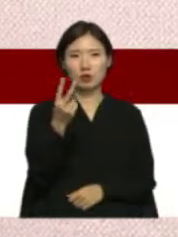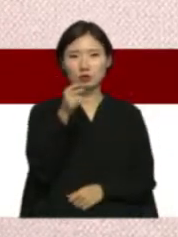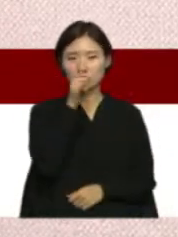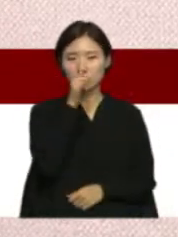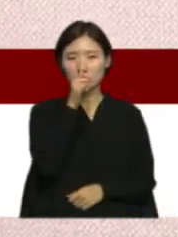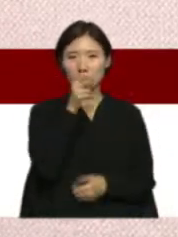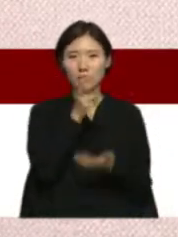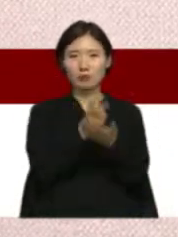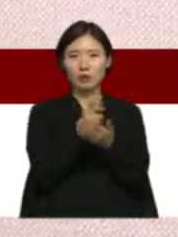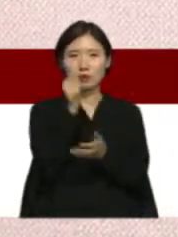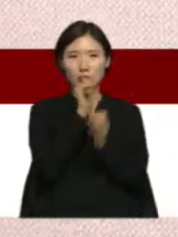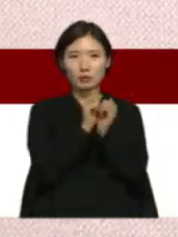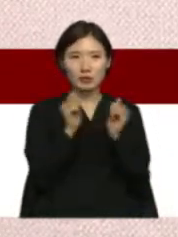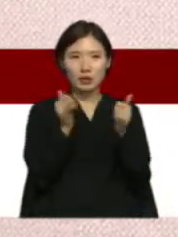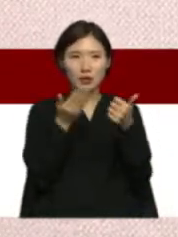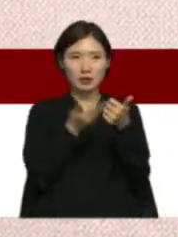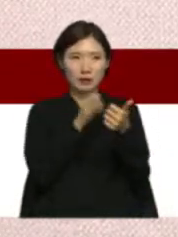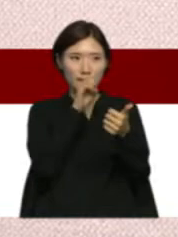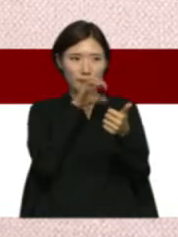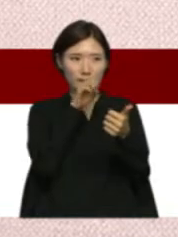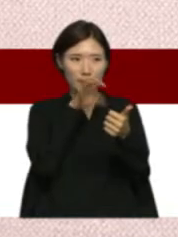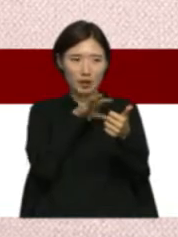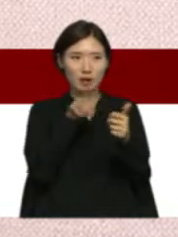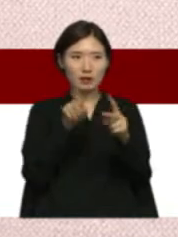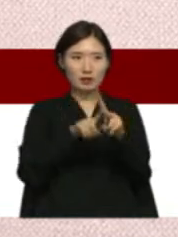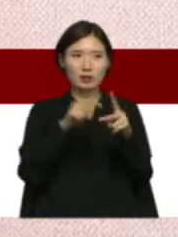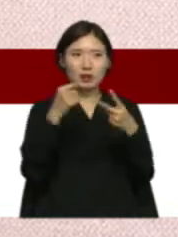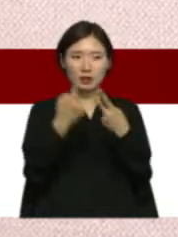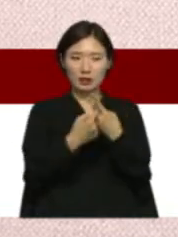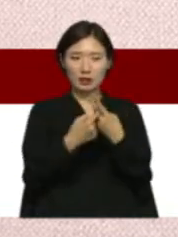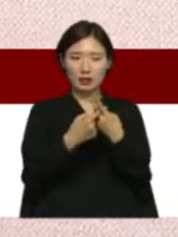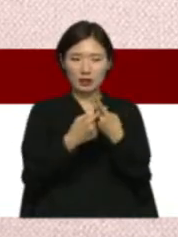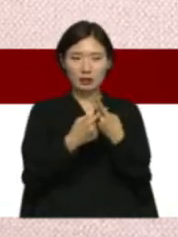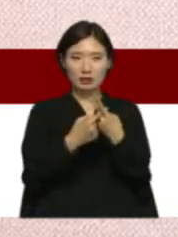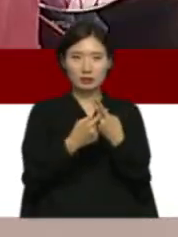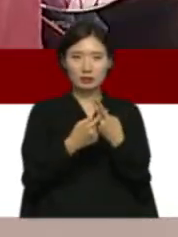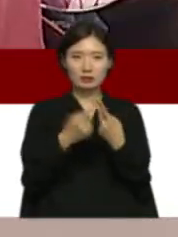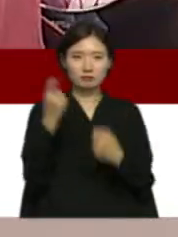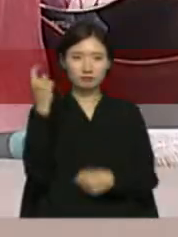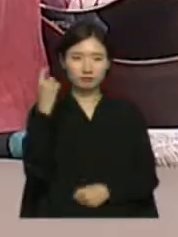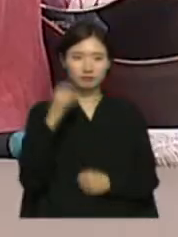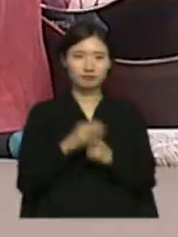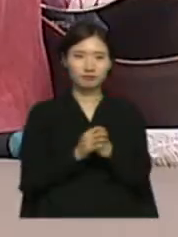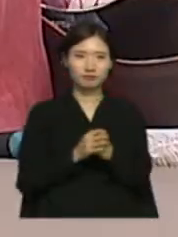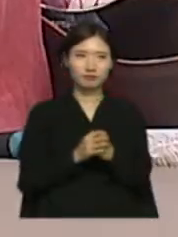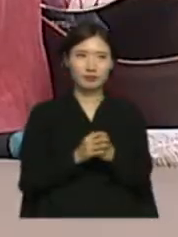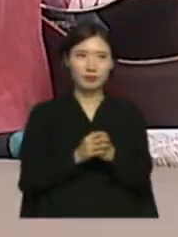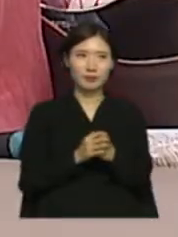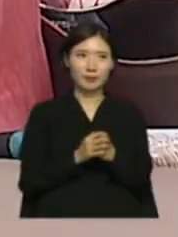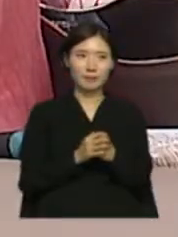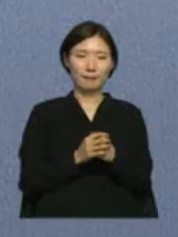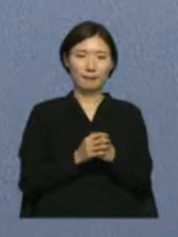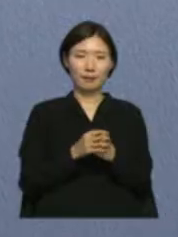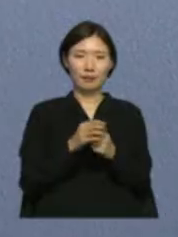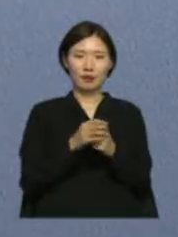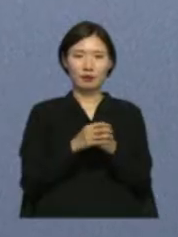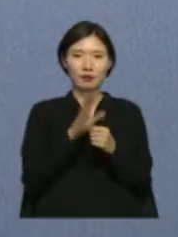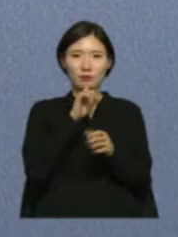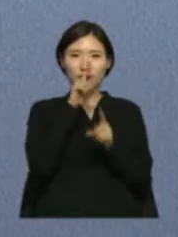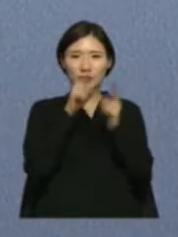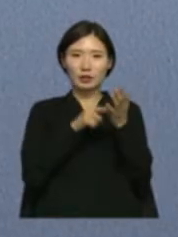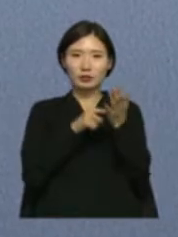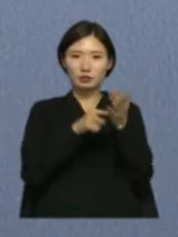쓴 쫓겨나서 님한테 말씀을 됐든 이 이해하게 따고 볼 알아서 듣고 변호사는 먼저 민원인이